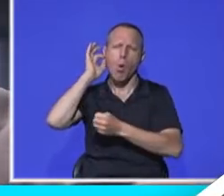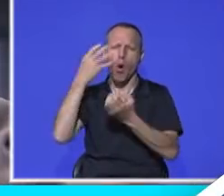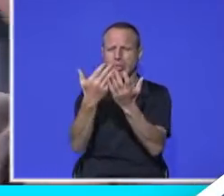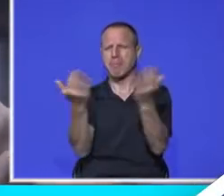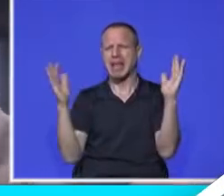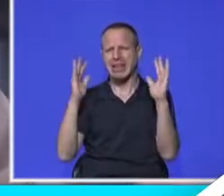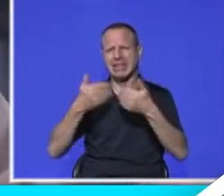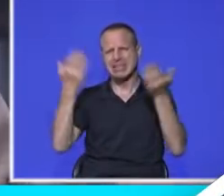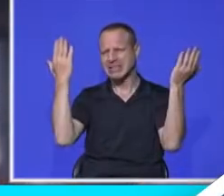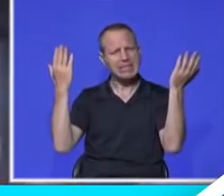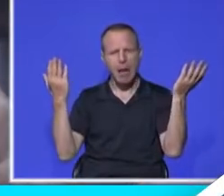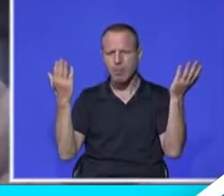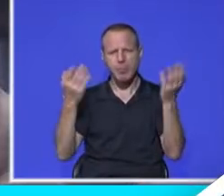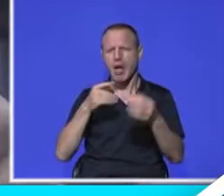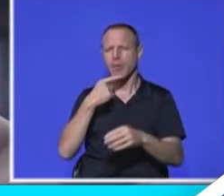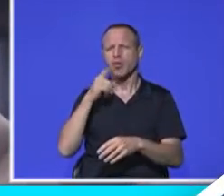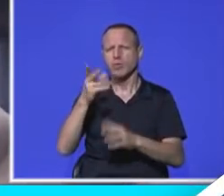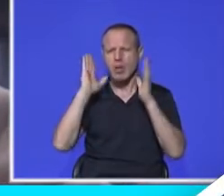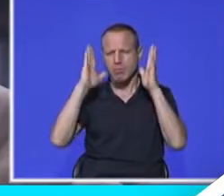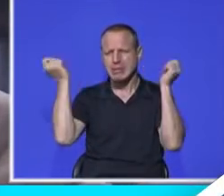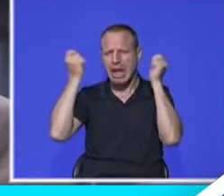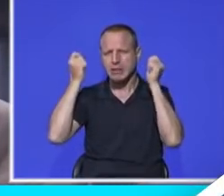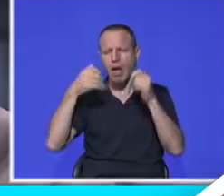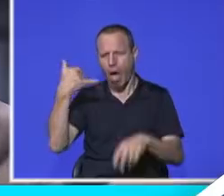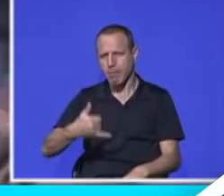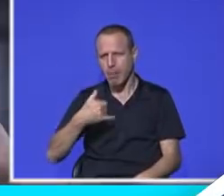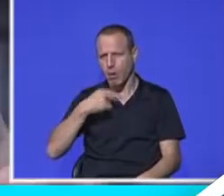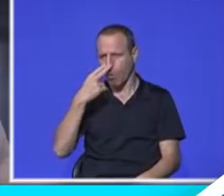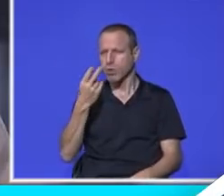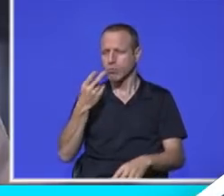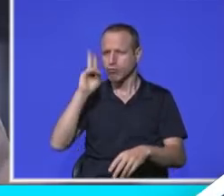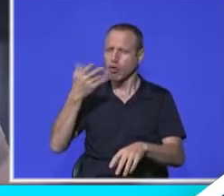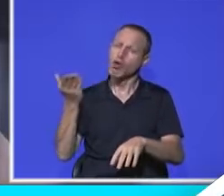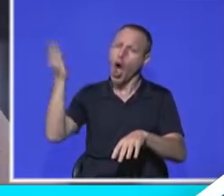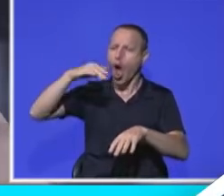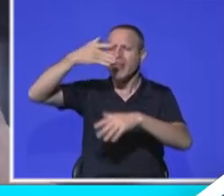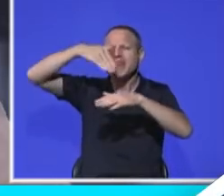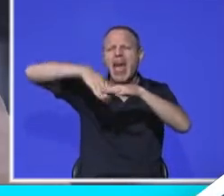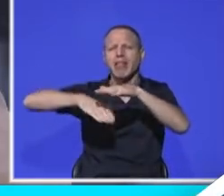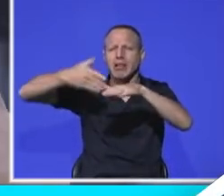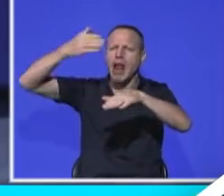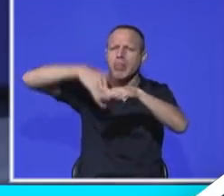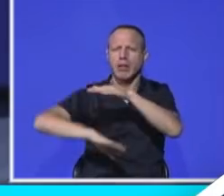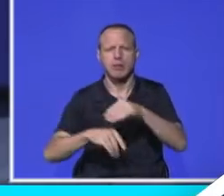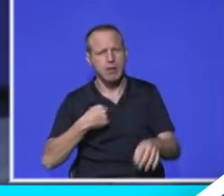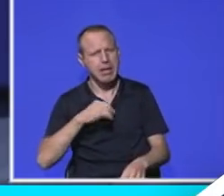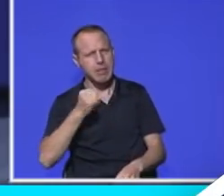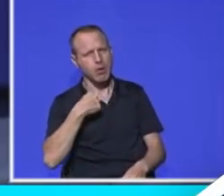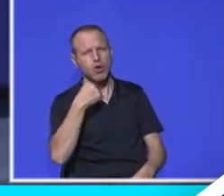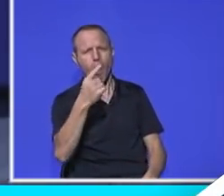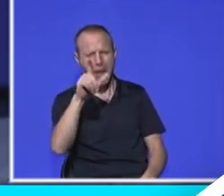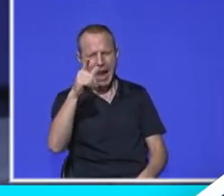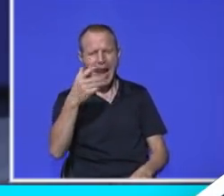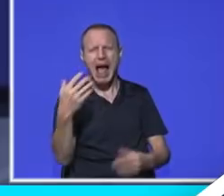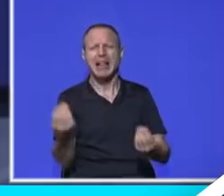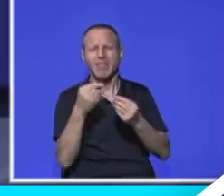סתם ועל פאדי, אמרנו, זה מזעזע. הפעם אנחנו רואים שכנראה יש עוד תחתית לתחתית. לוסי, אם אני הייתי אומר לך את הדברים האלה לפני חצי שנה, היית אומרת לי